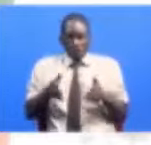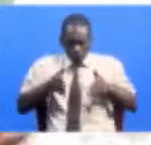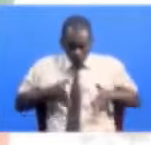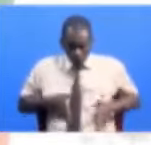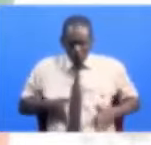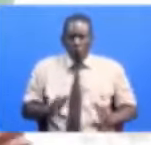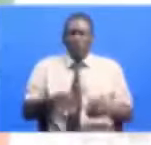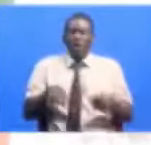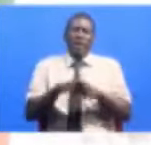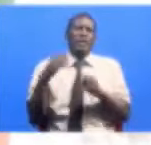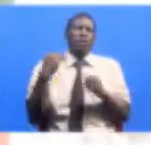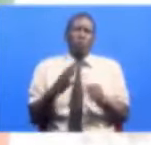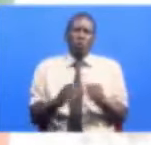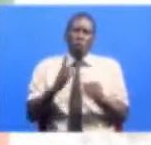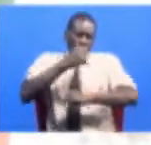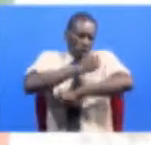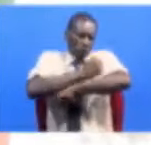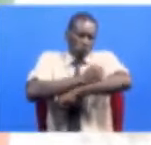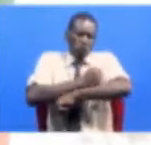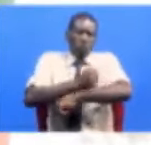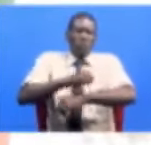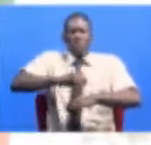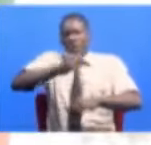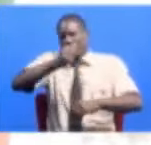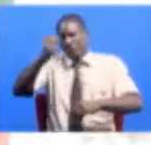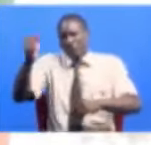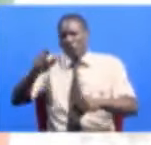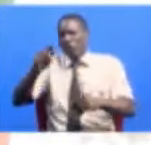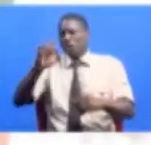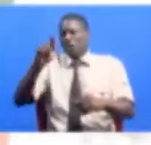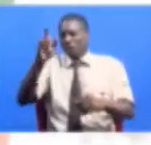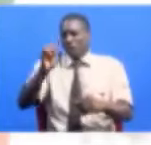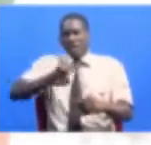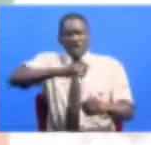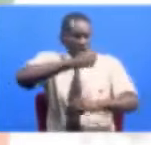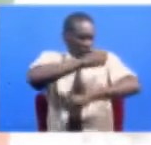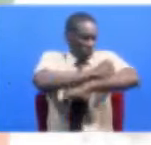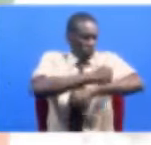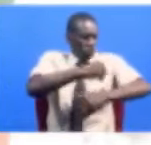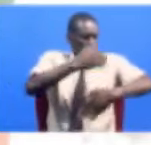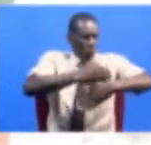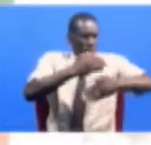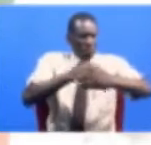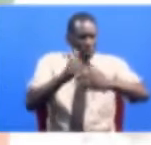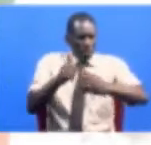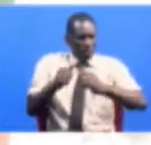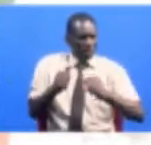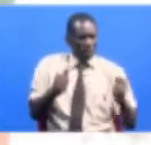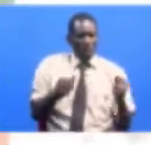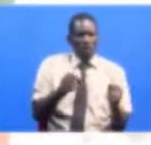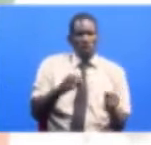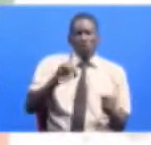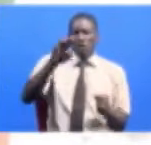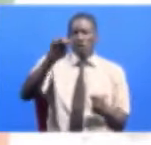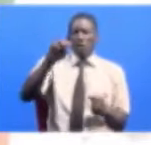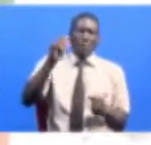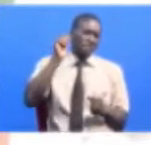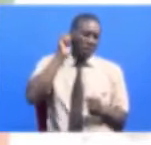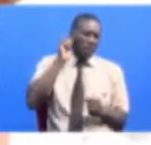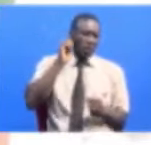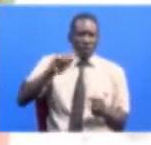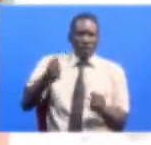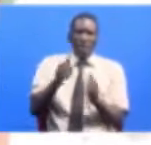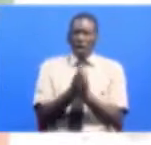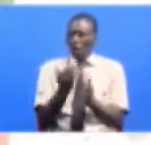bandit. One school will be across the river on the Tiati side. Another school will be across the river on the Great Marakwet side, and